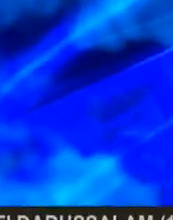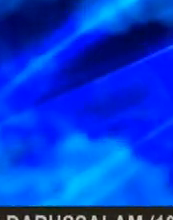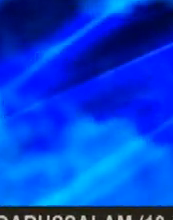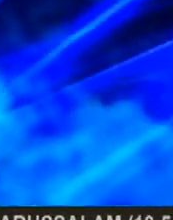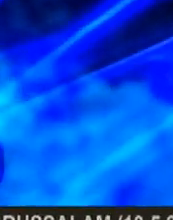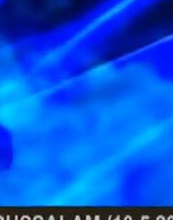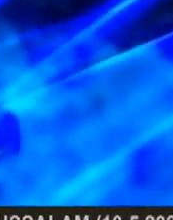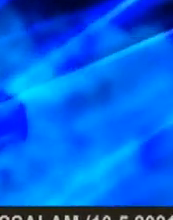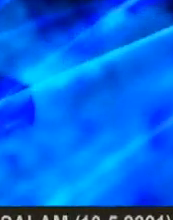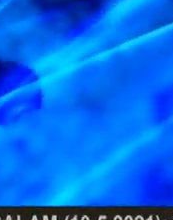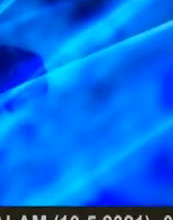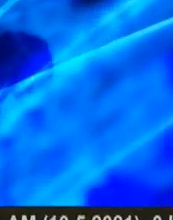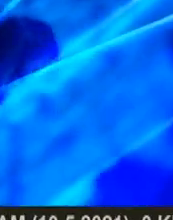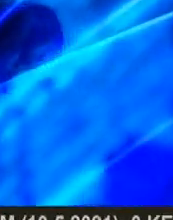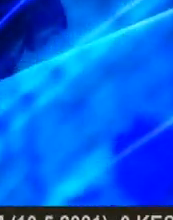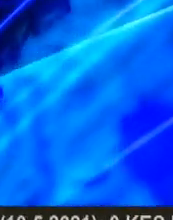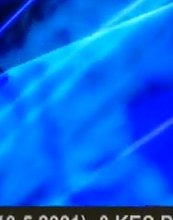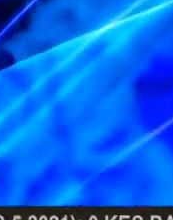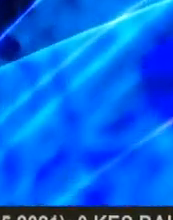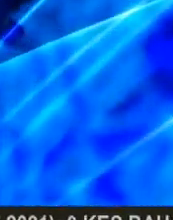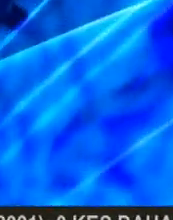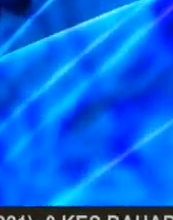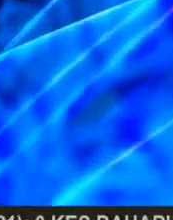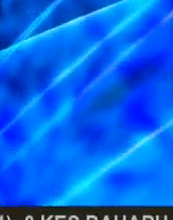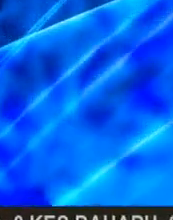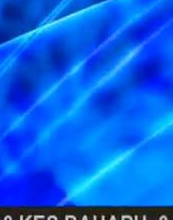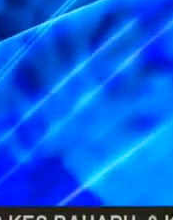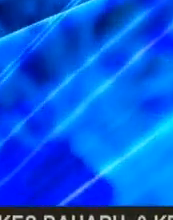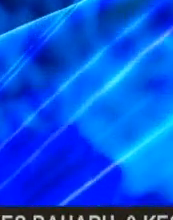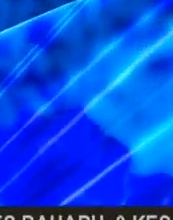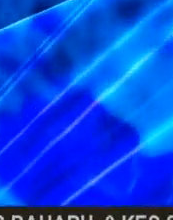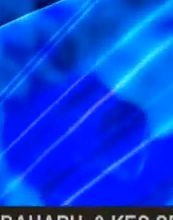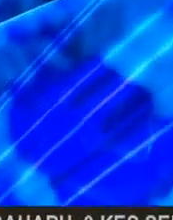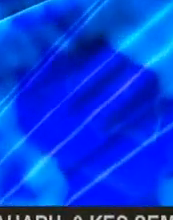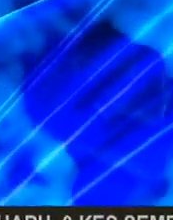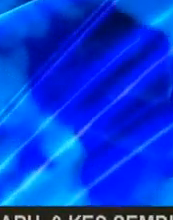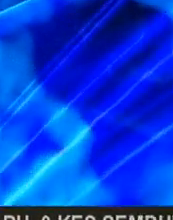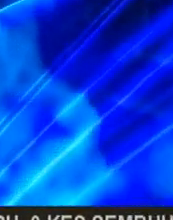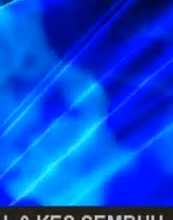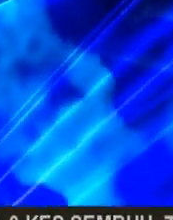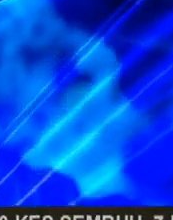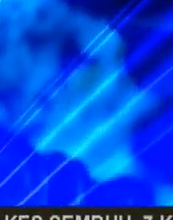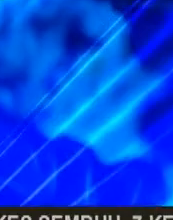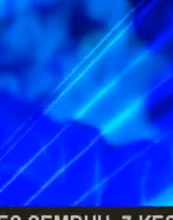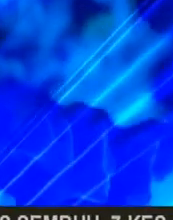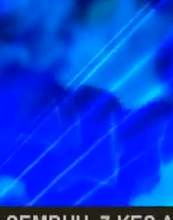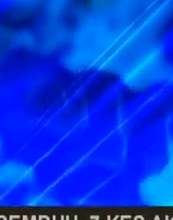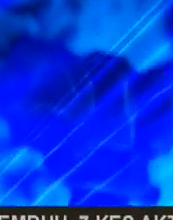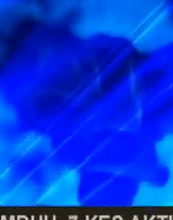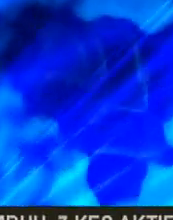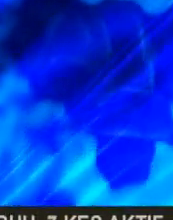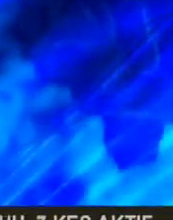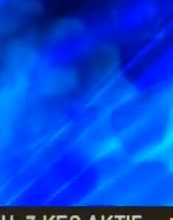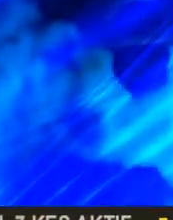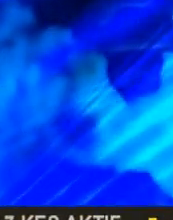mandatory 17 1994 orang menamatkan pengasingan diri mendahului sejauh Mas